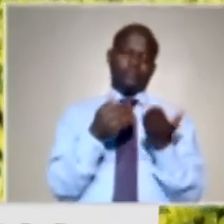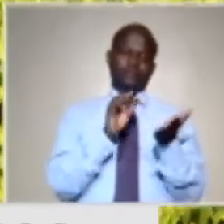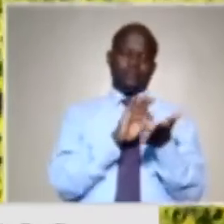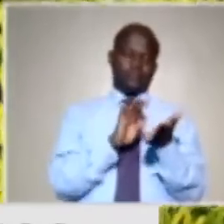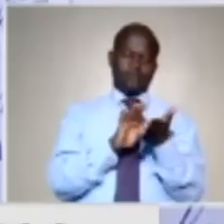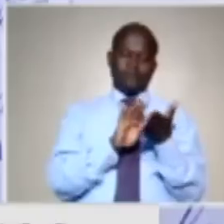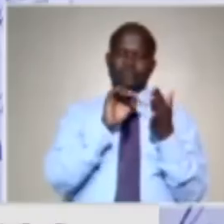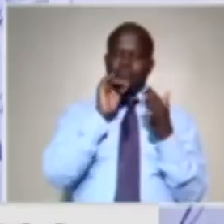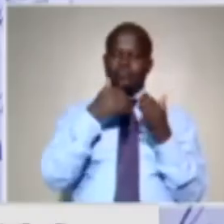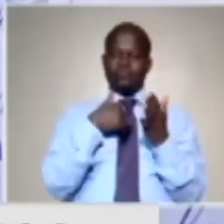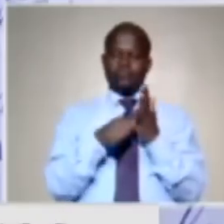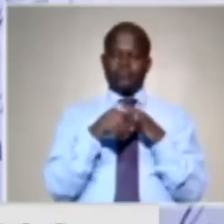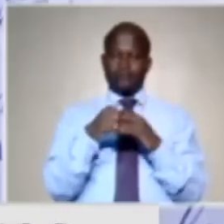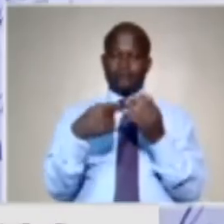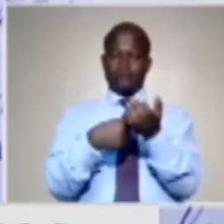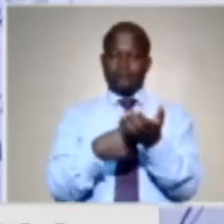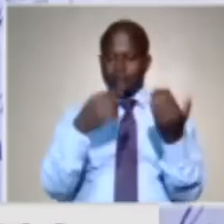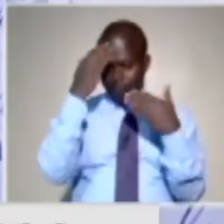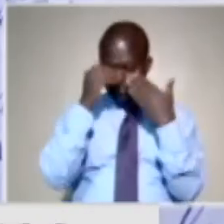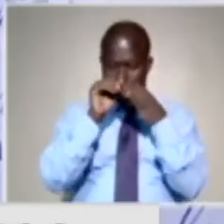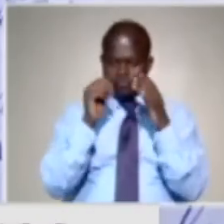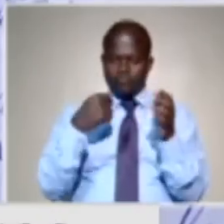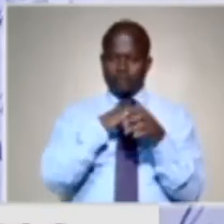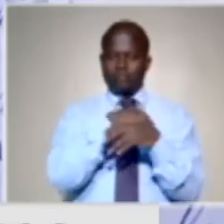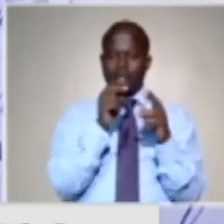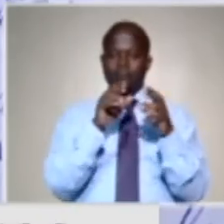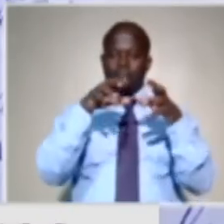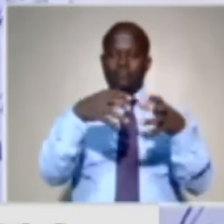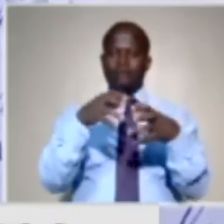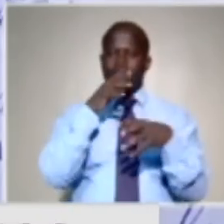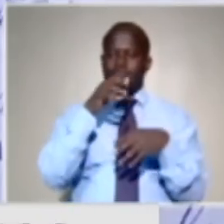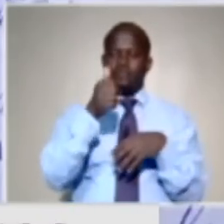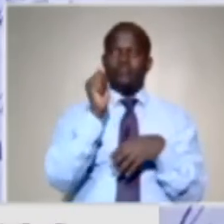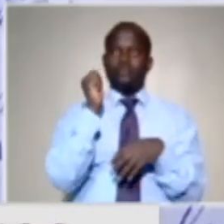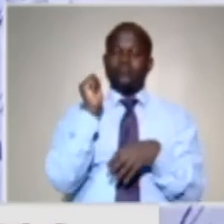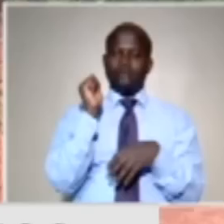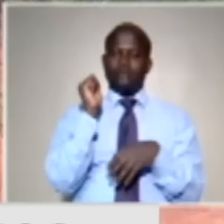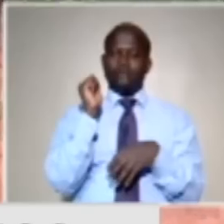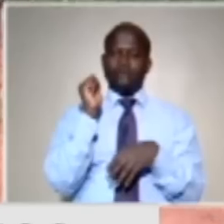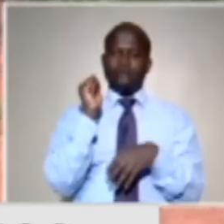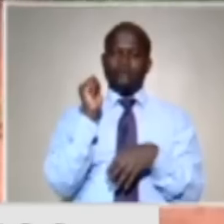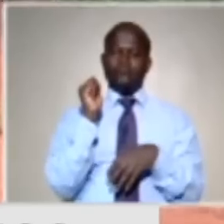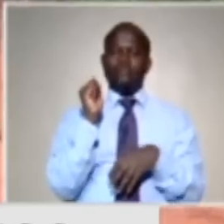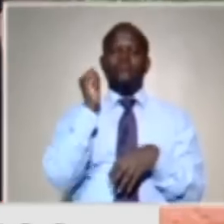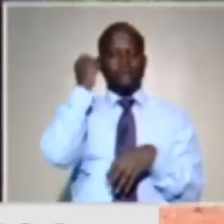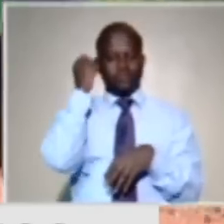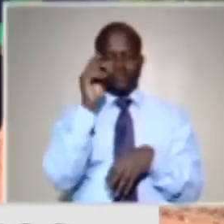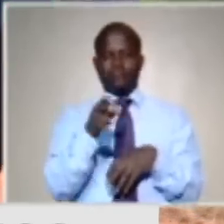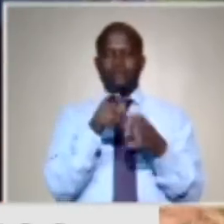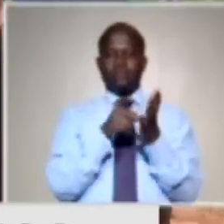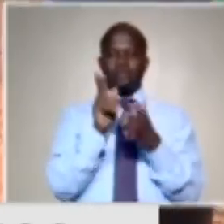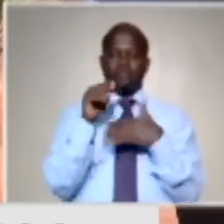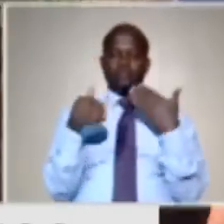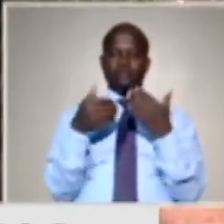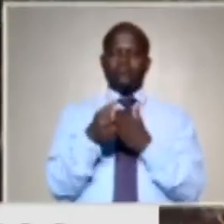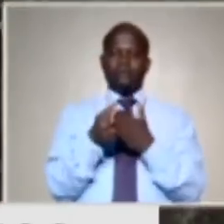bazagira ikibazo cyo kuvuzwa kubera yuko bari basanzwe bari ku cyiciro cya nyina birumvikana bazamwishyurira aba